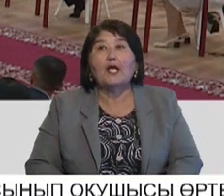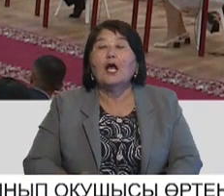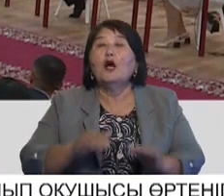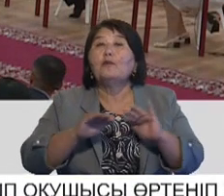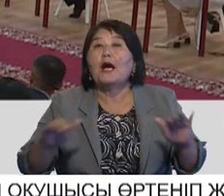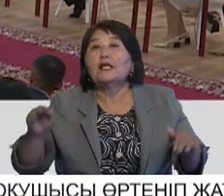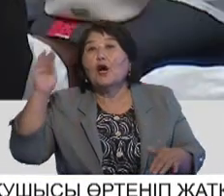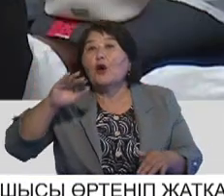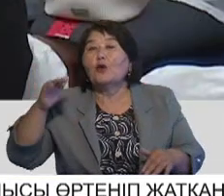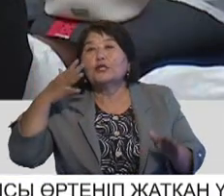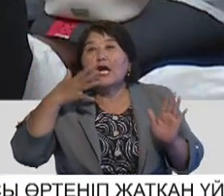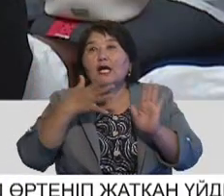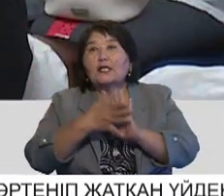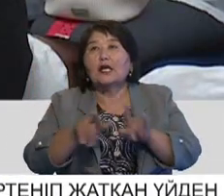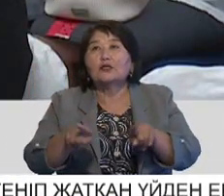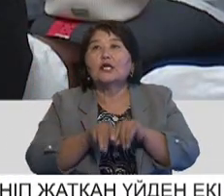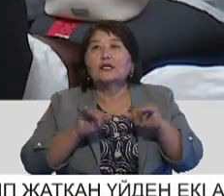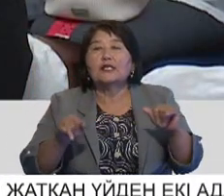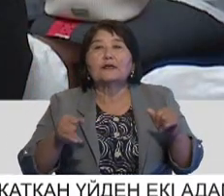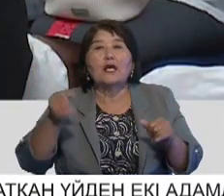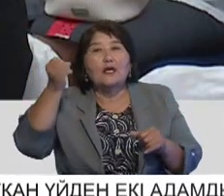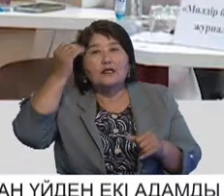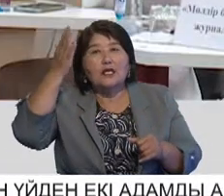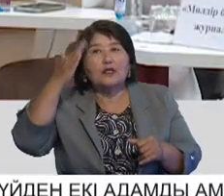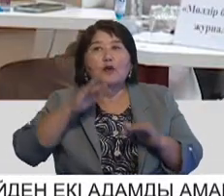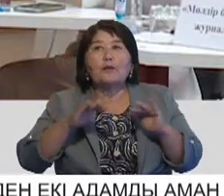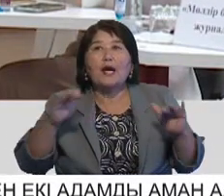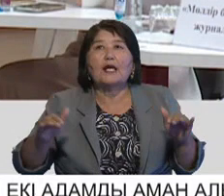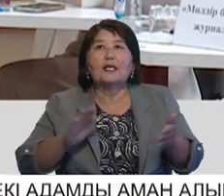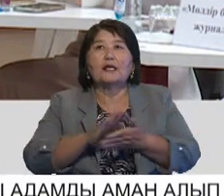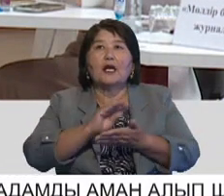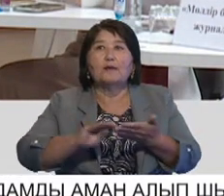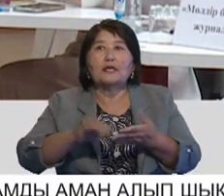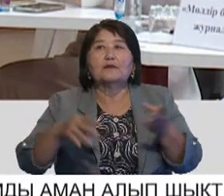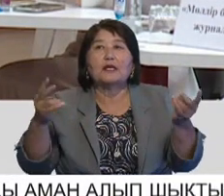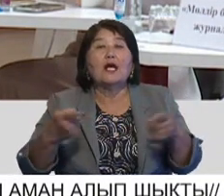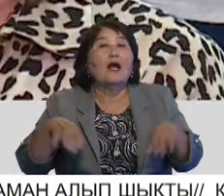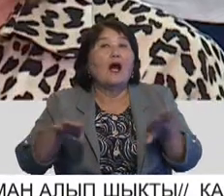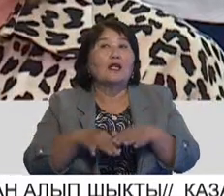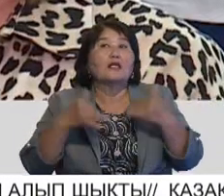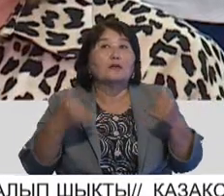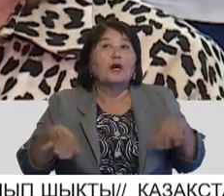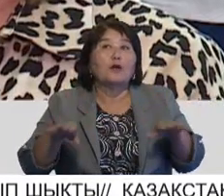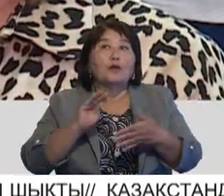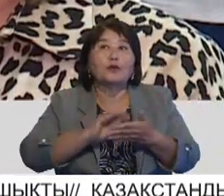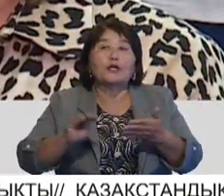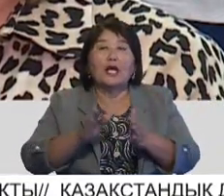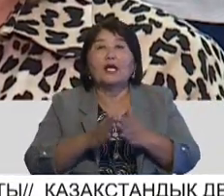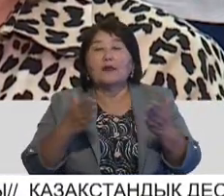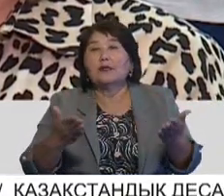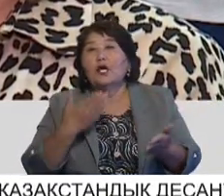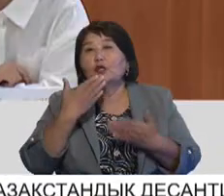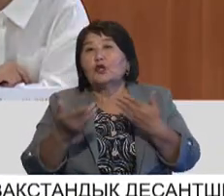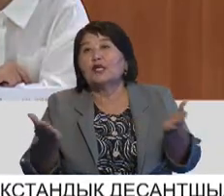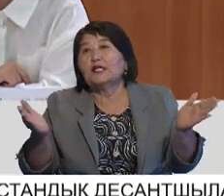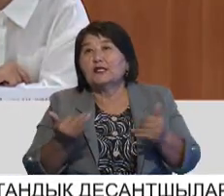Балақайлар мен оқушылардың таным көкжиегін кеңейтіп, зерделі болып өсуіне балалар басылымдары қажет-ақ. Алайда бүгінде мұндай басылымдарға сұраныс